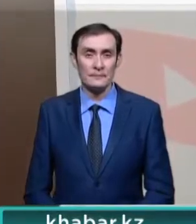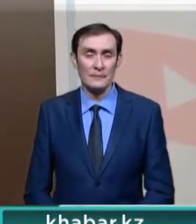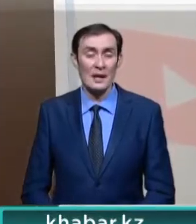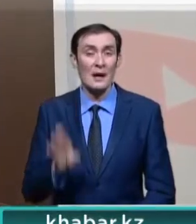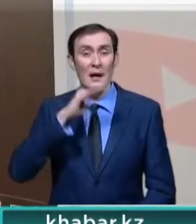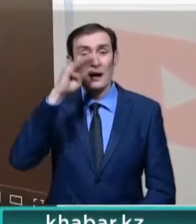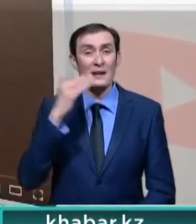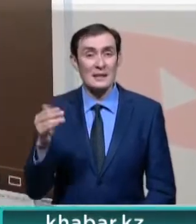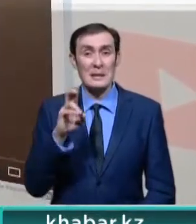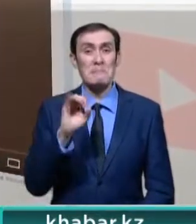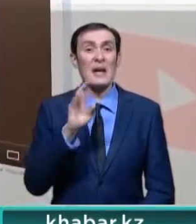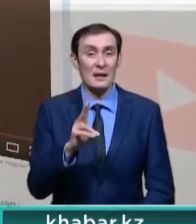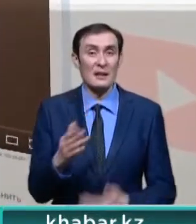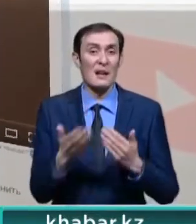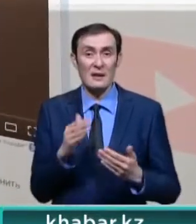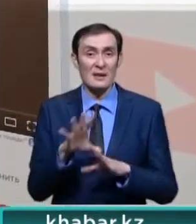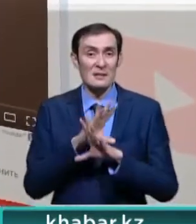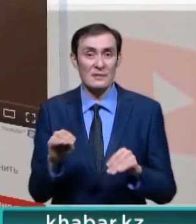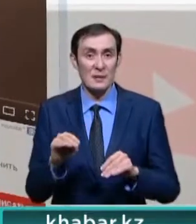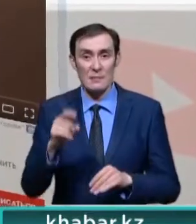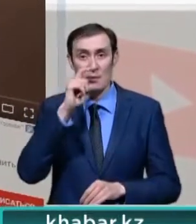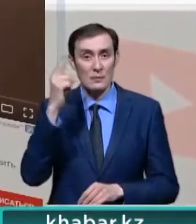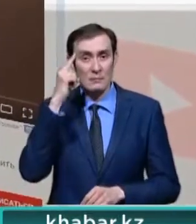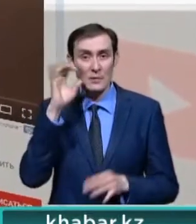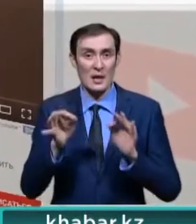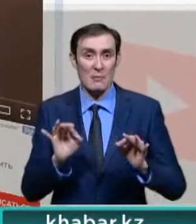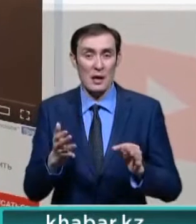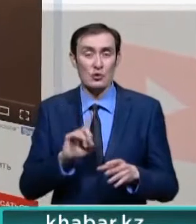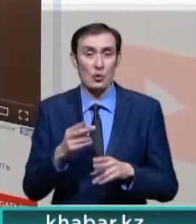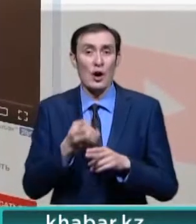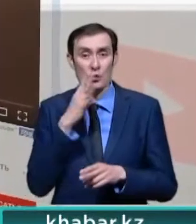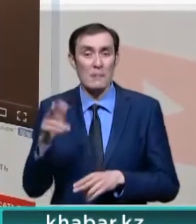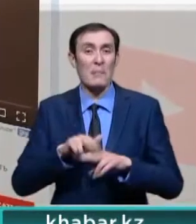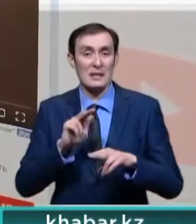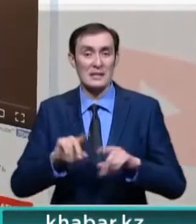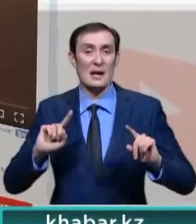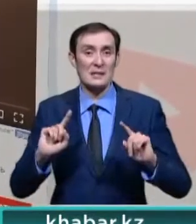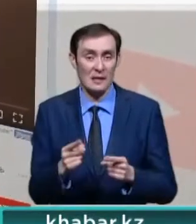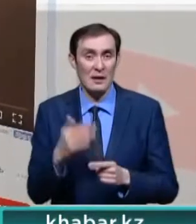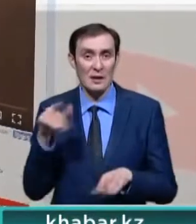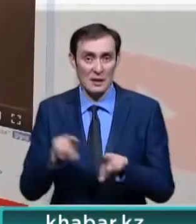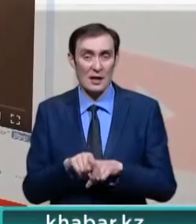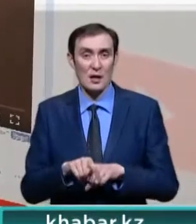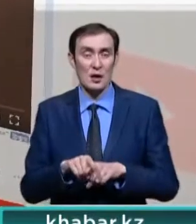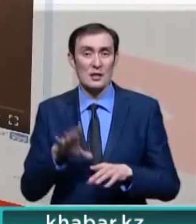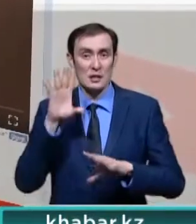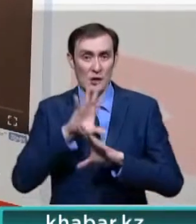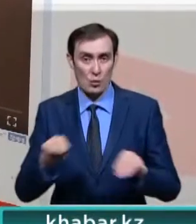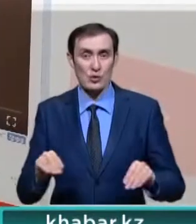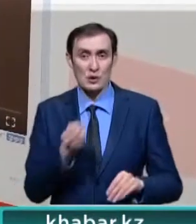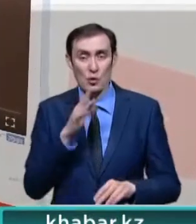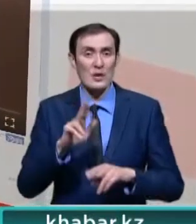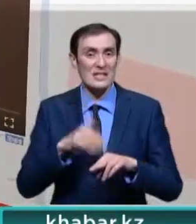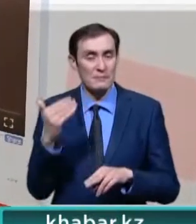родители и берег наверное совсем не дружат с головой это хорошо что их патрульные задержали и так все закончилось но